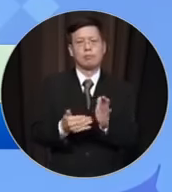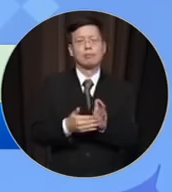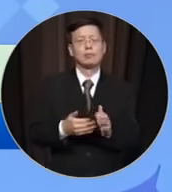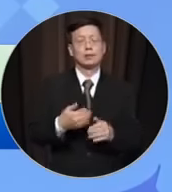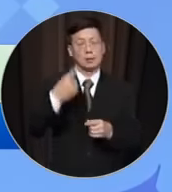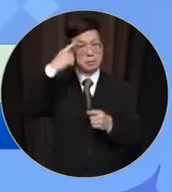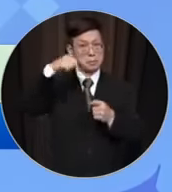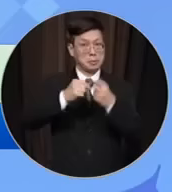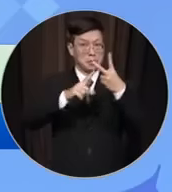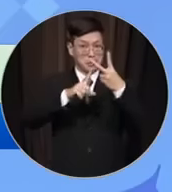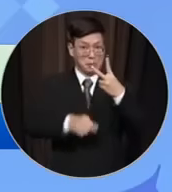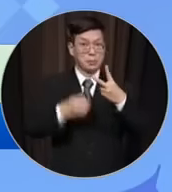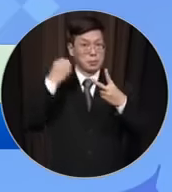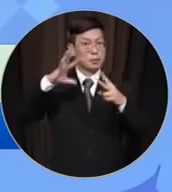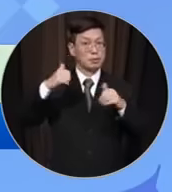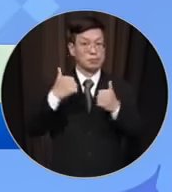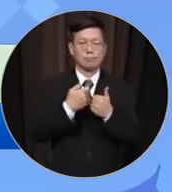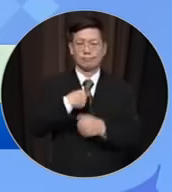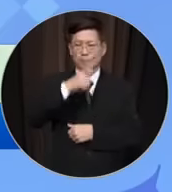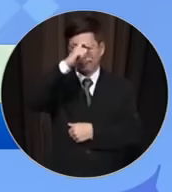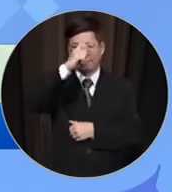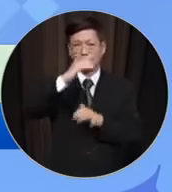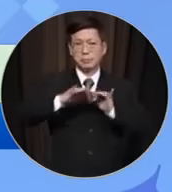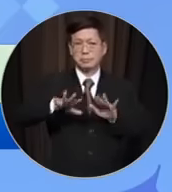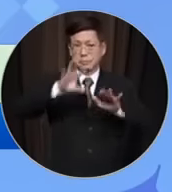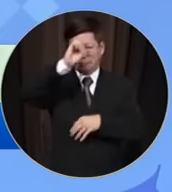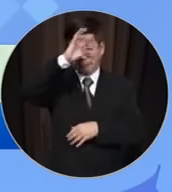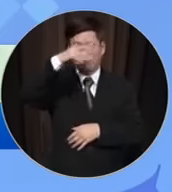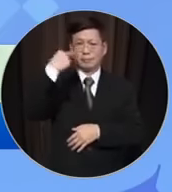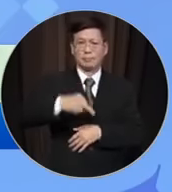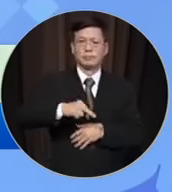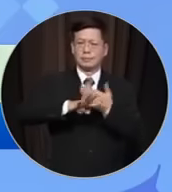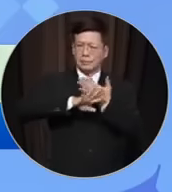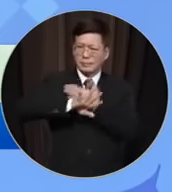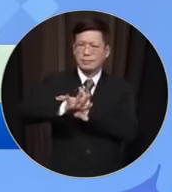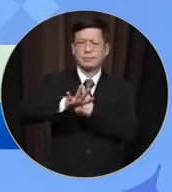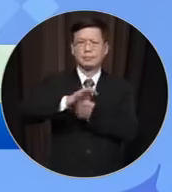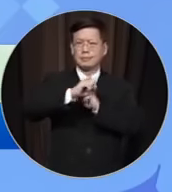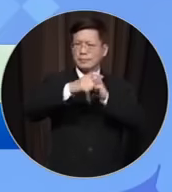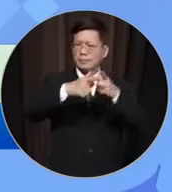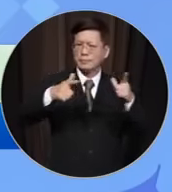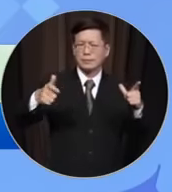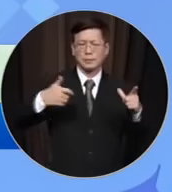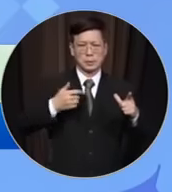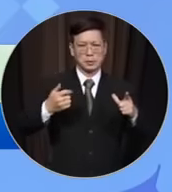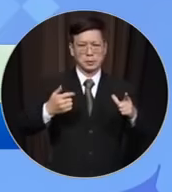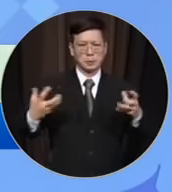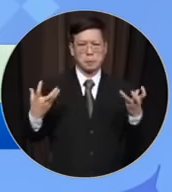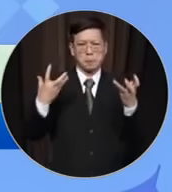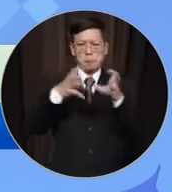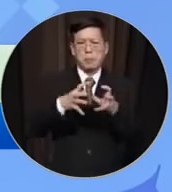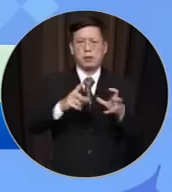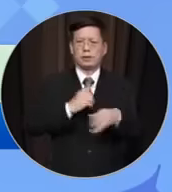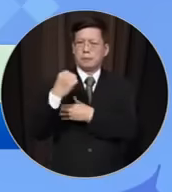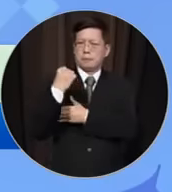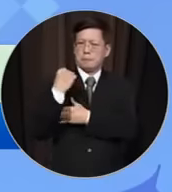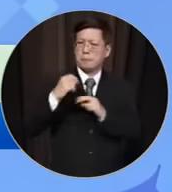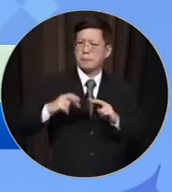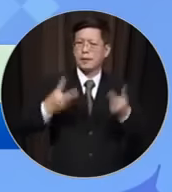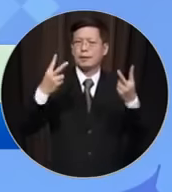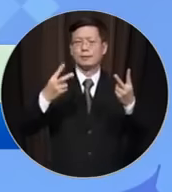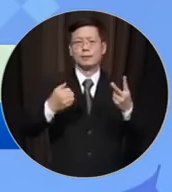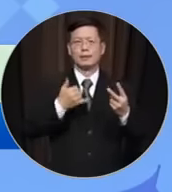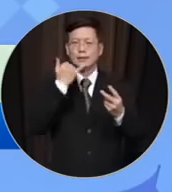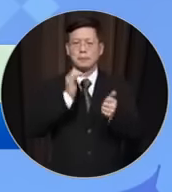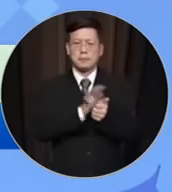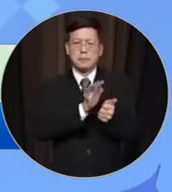会诞生的时候，我们也希望民进党还有更所有的改革的力量能够结合起来，让我